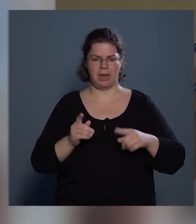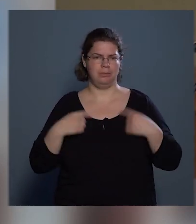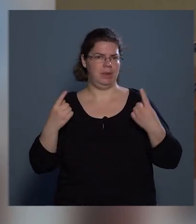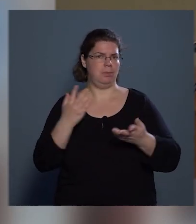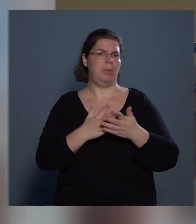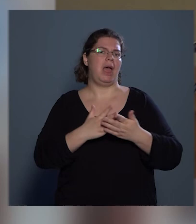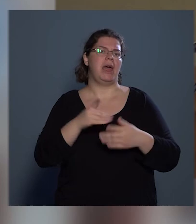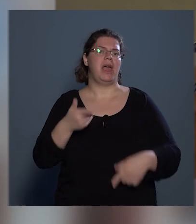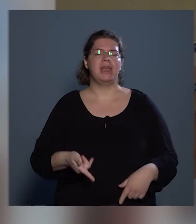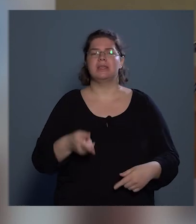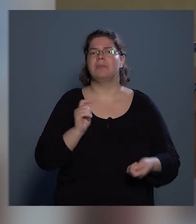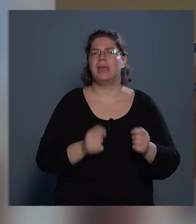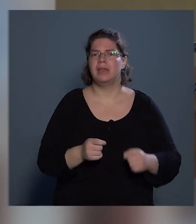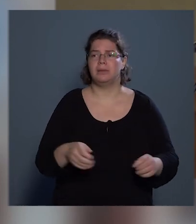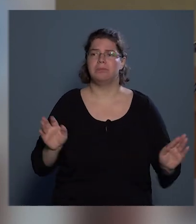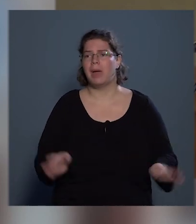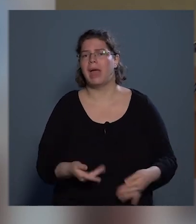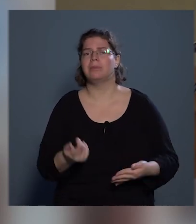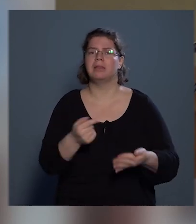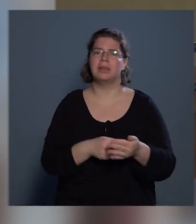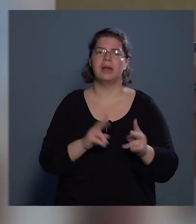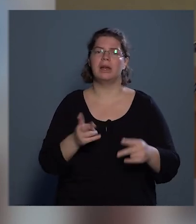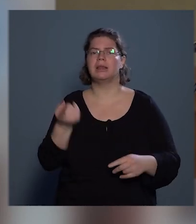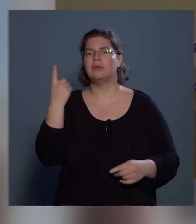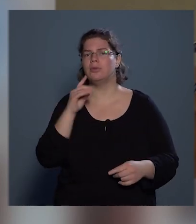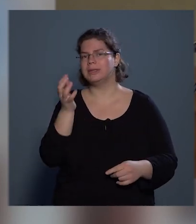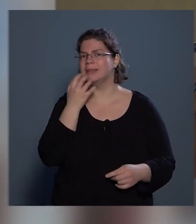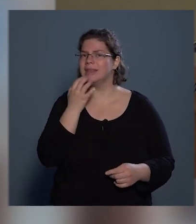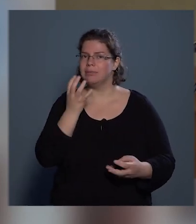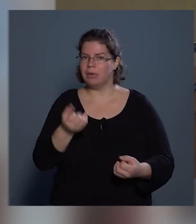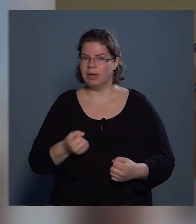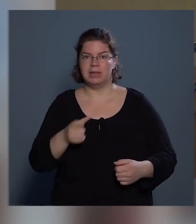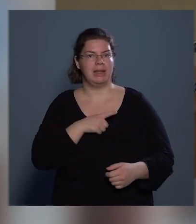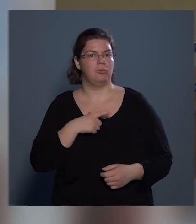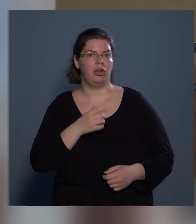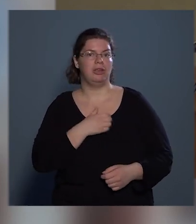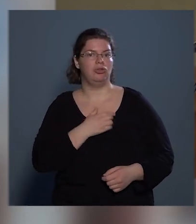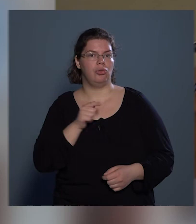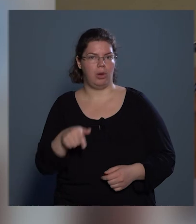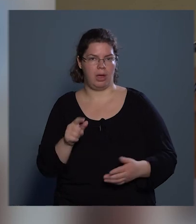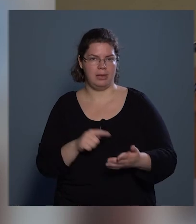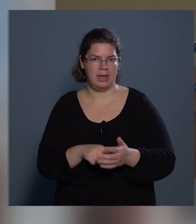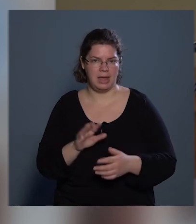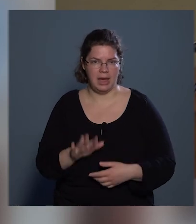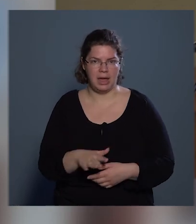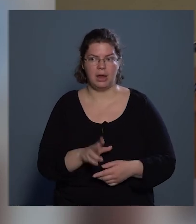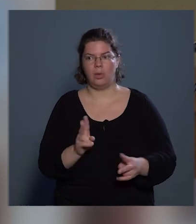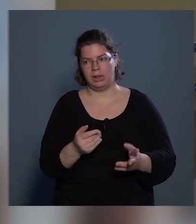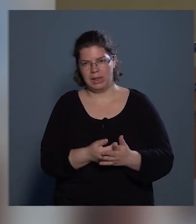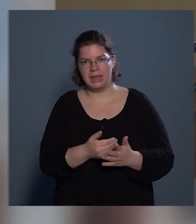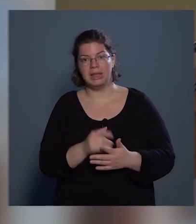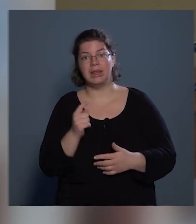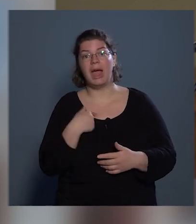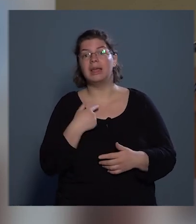pályáztattuk, bármilyen célra igénybe lehetett volna venni, nem csak iskola céljára, hogy legyen, de én